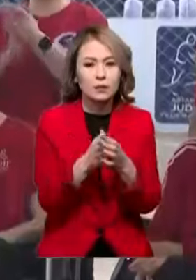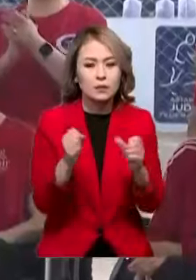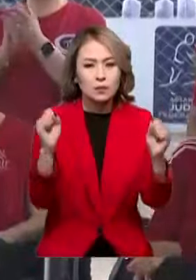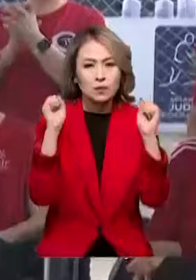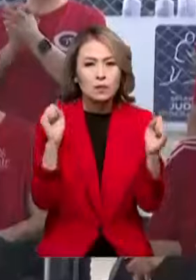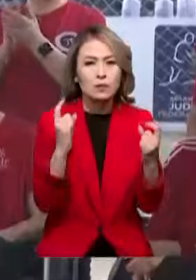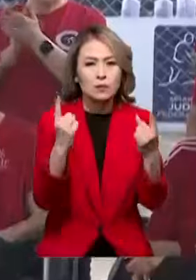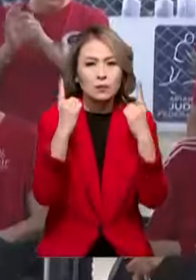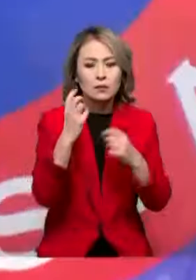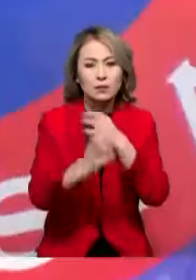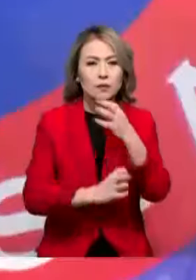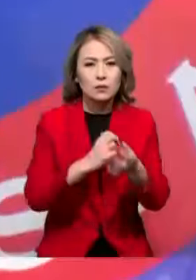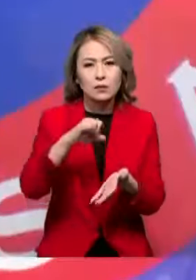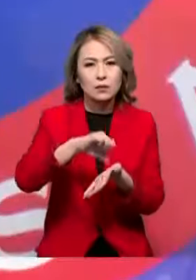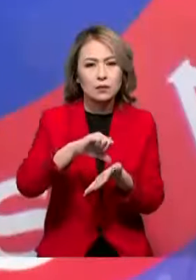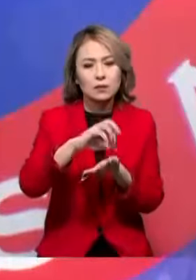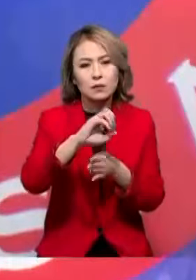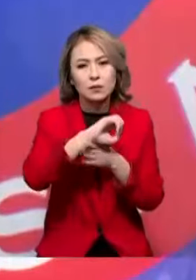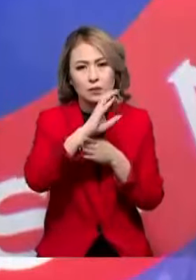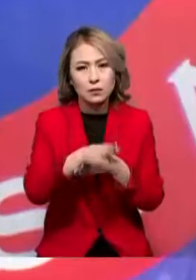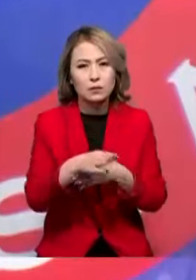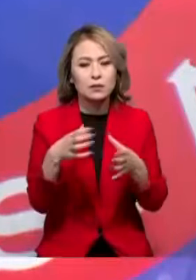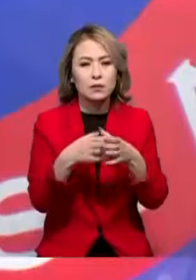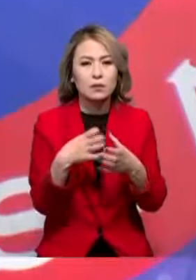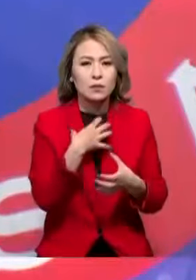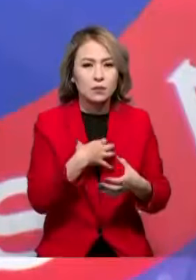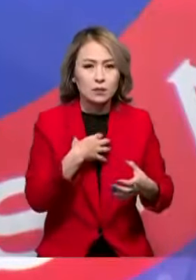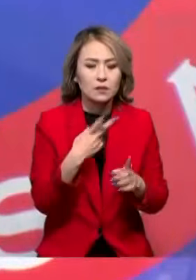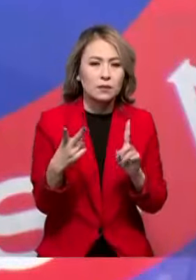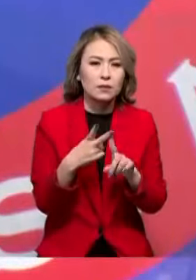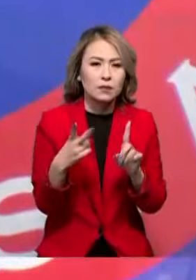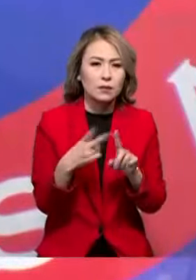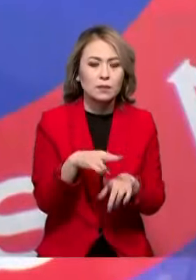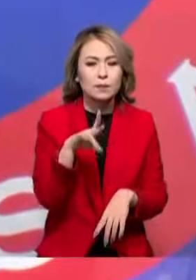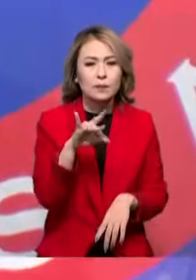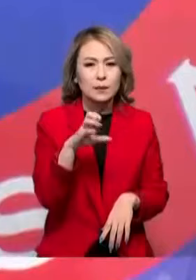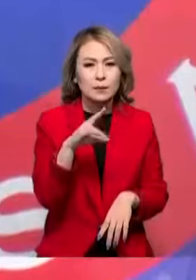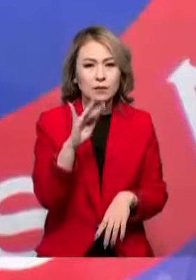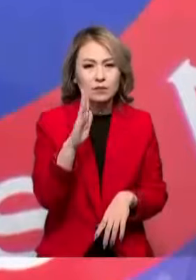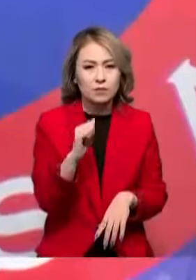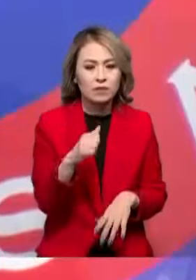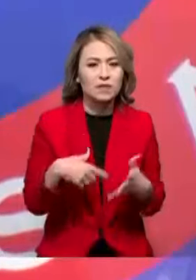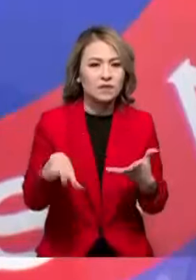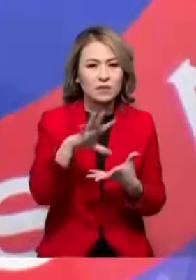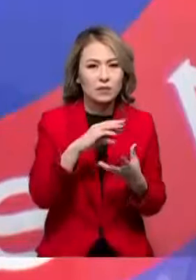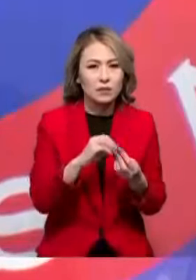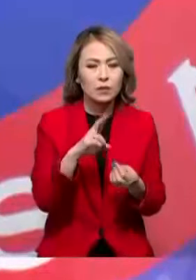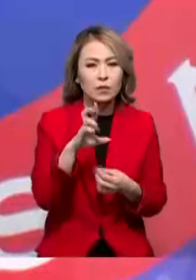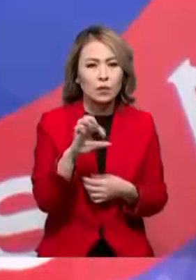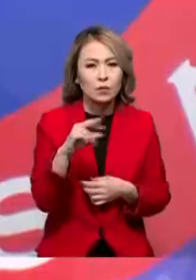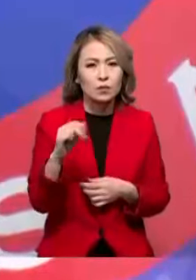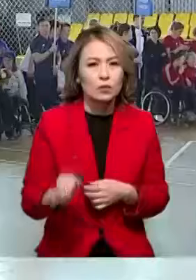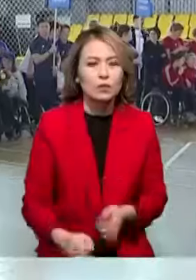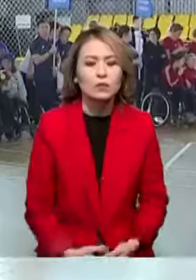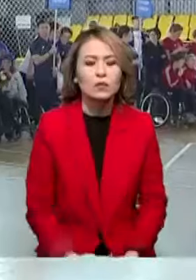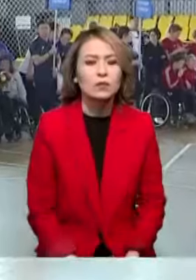олардың ірі халықаралық жарыстарға қатысуын қамтамасыз етудің маңызы зор. Екінші перспективалық бағыт баршаға арналған боча